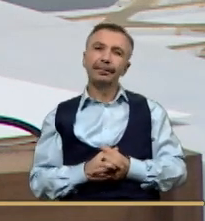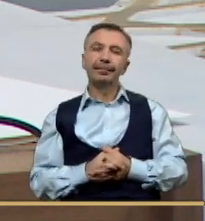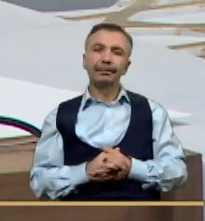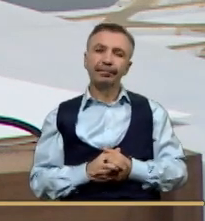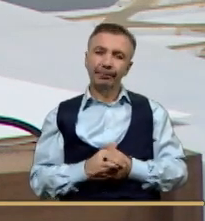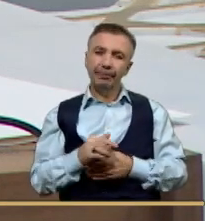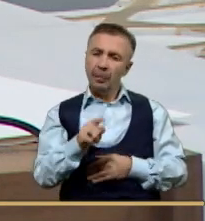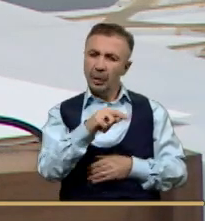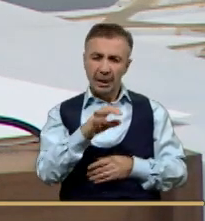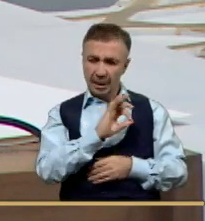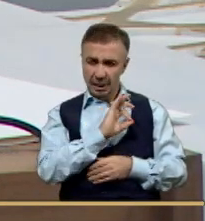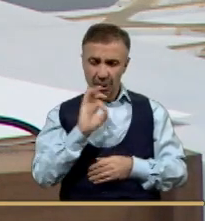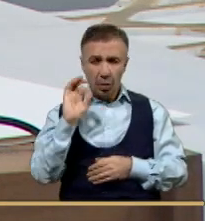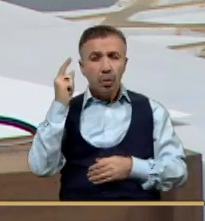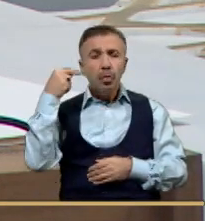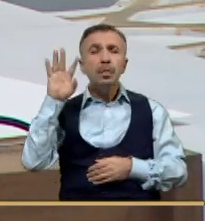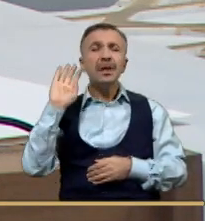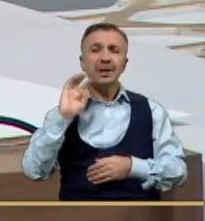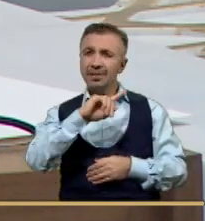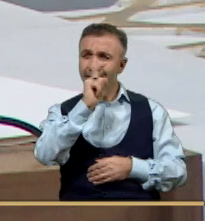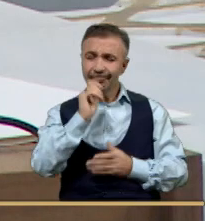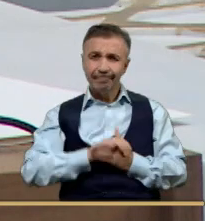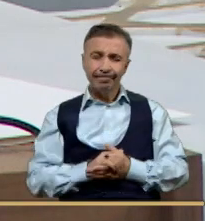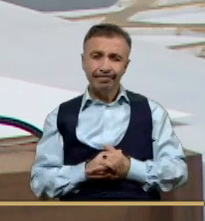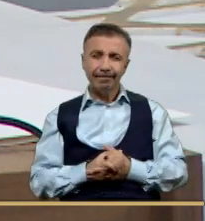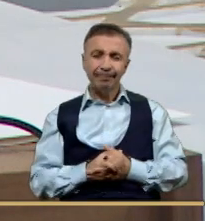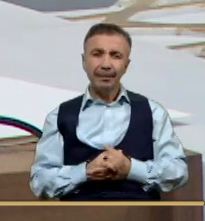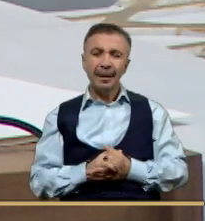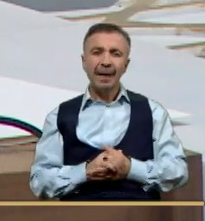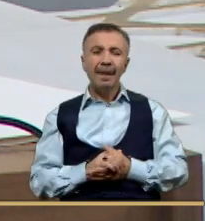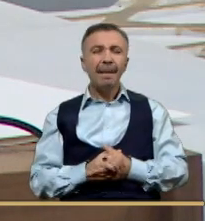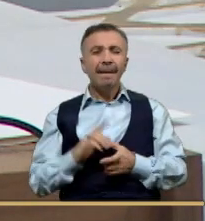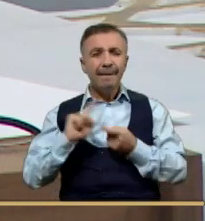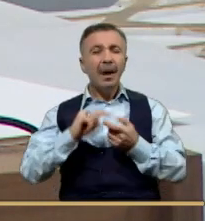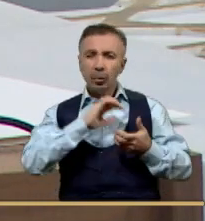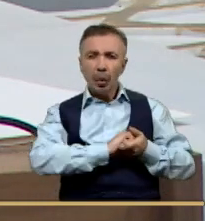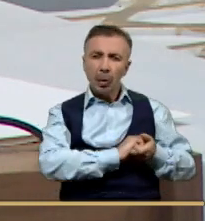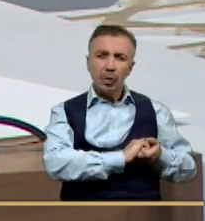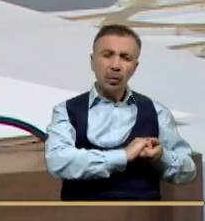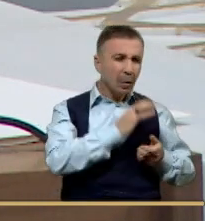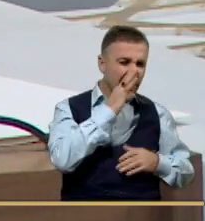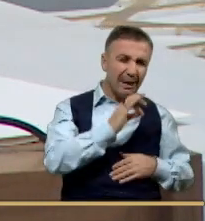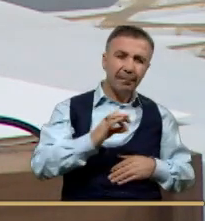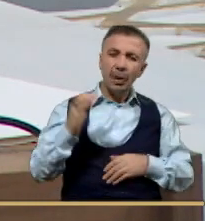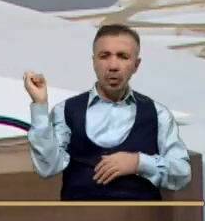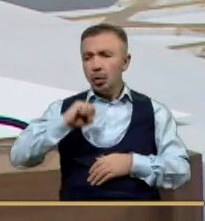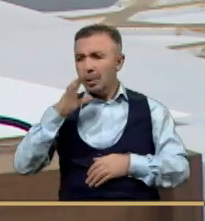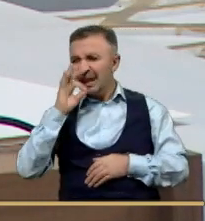Bunları hiç düşünmüyor musunuz? Ve dostumuz kim, düşmanımız kim, hiç siz düşünmez